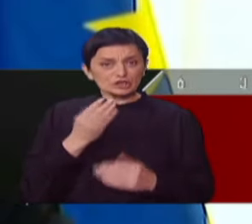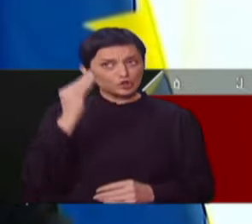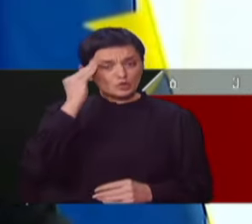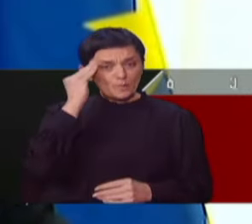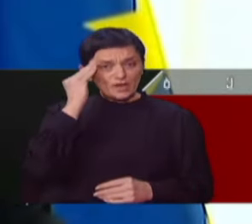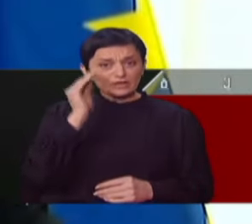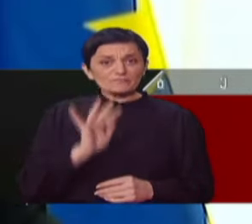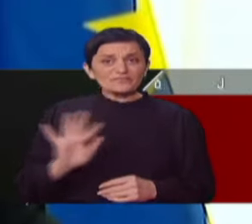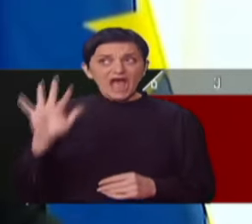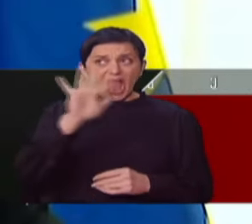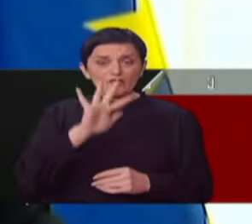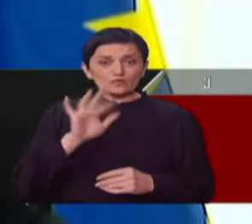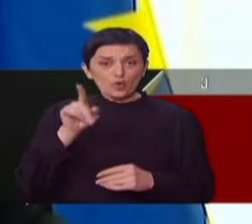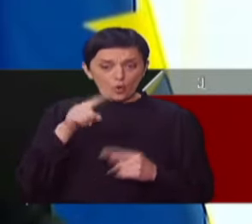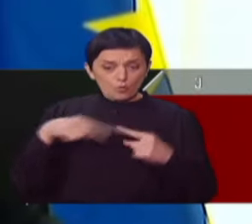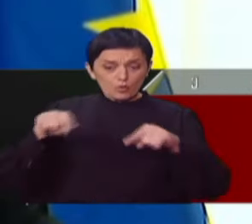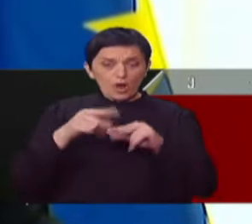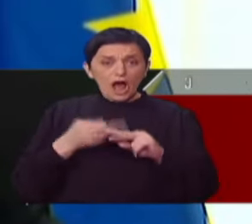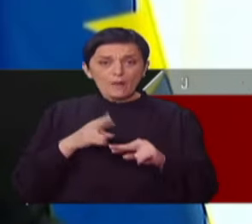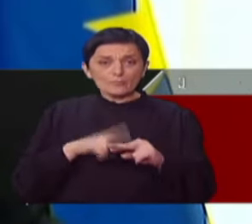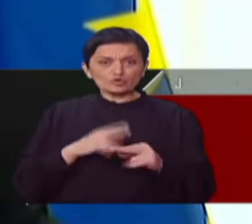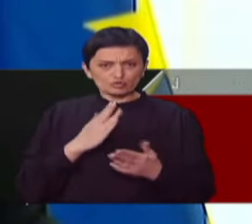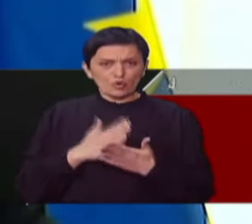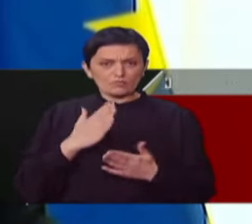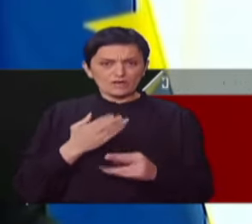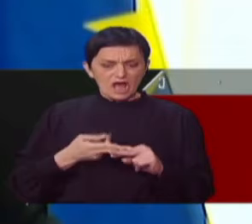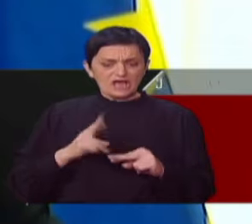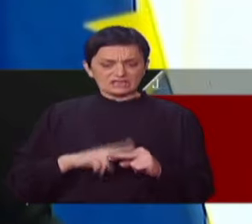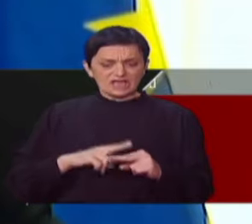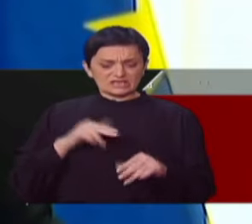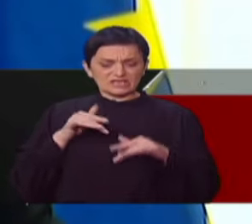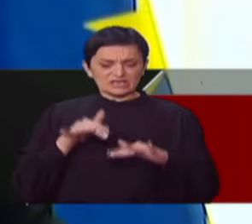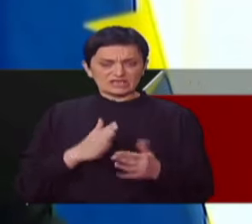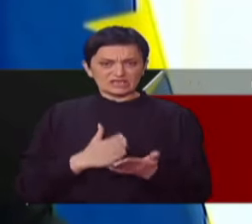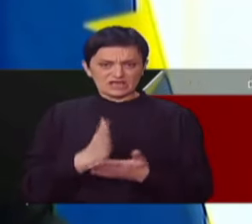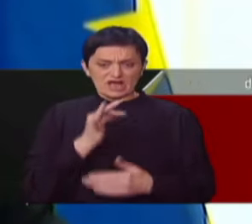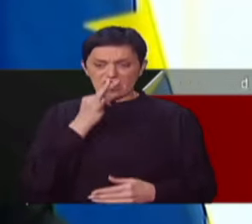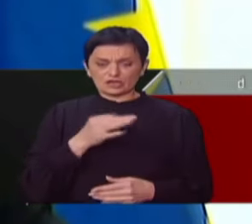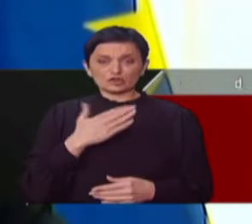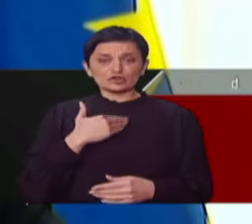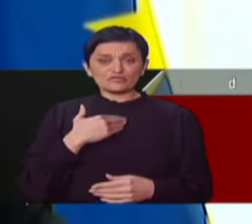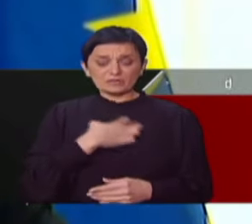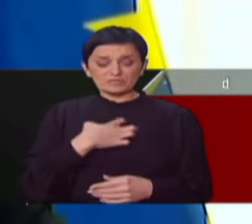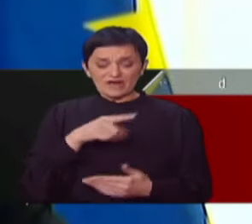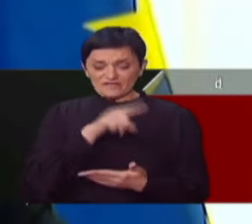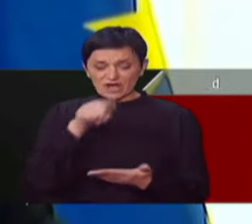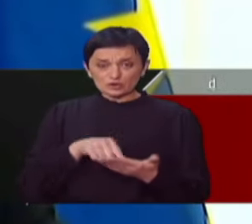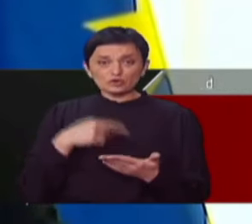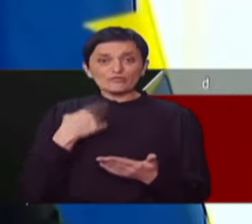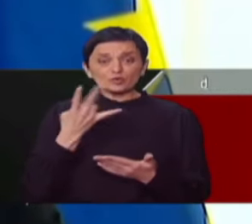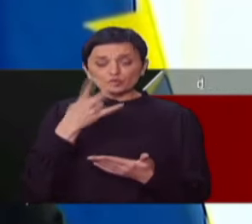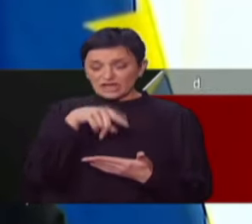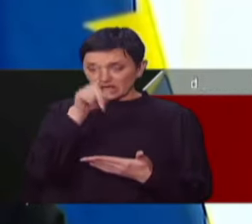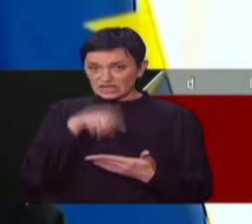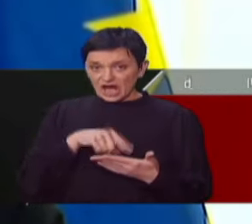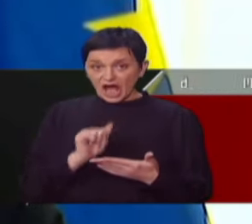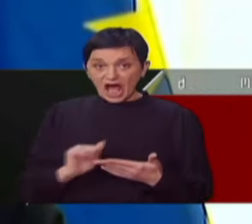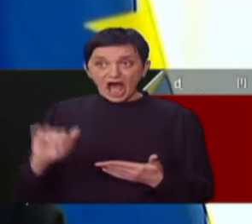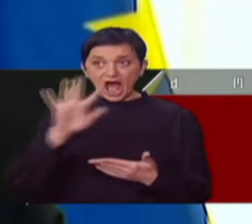Европол бюрократияше, а мы там гаукс асетим запри реакция, а мы визитцы. Сари чуэнем товары сагетхи, чуэн да дарцумандет, ром